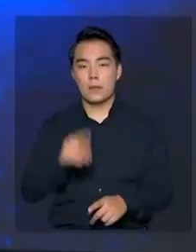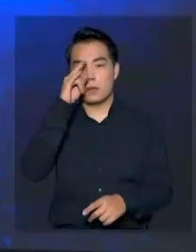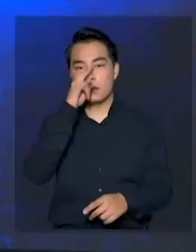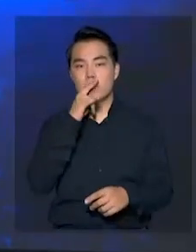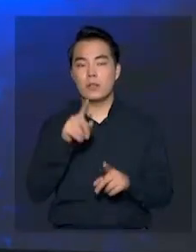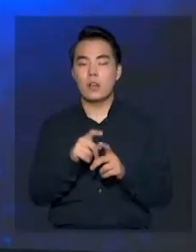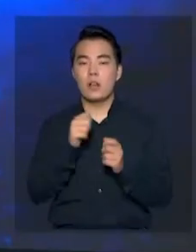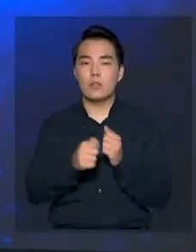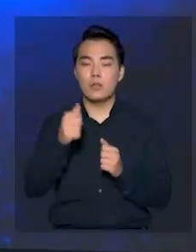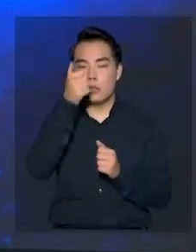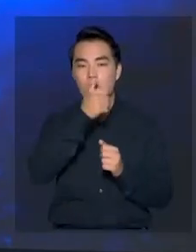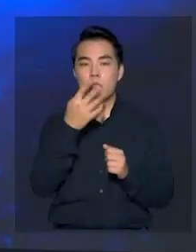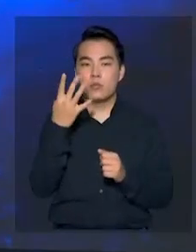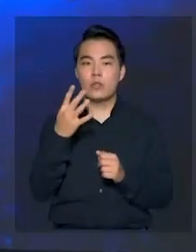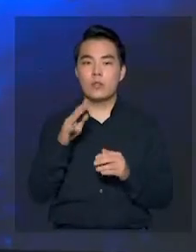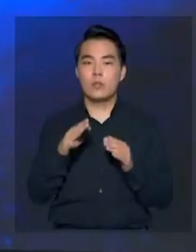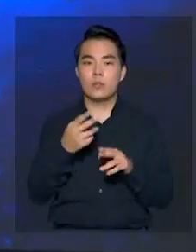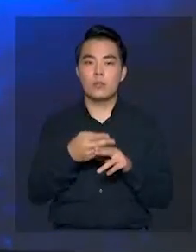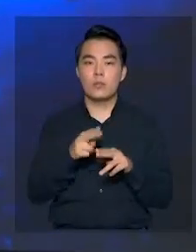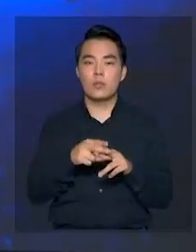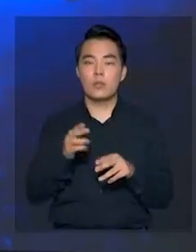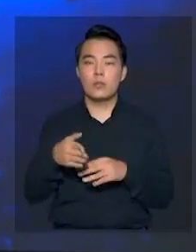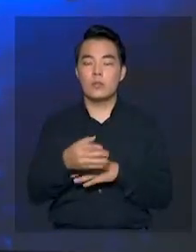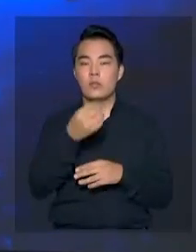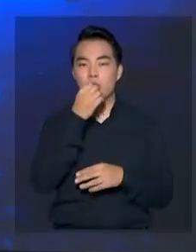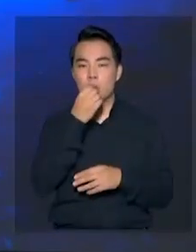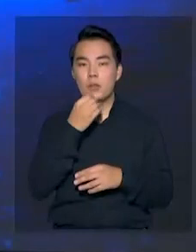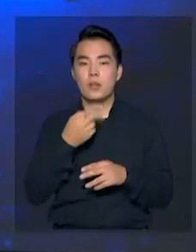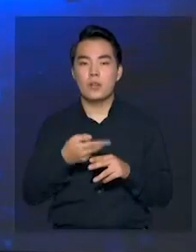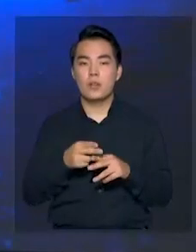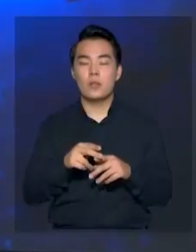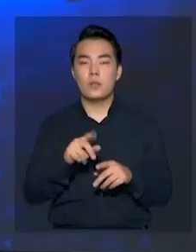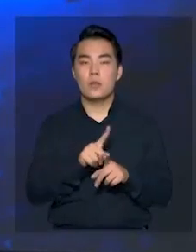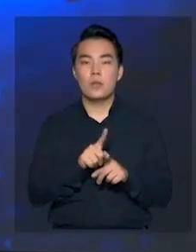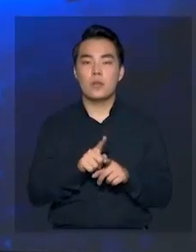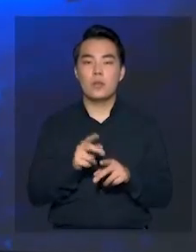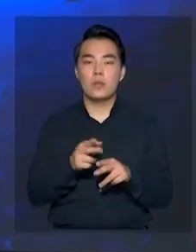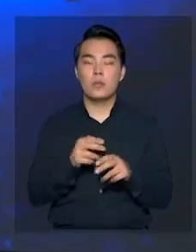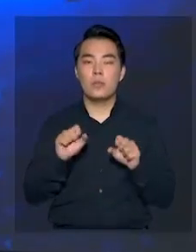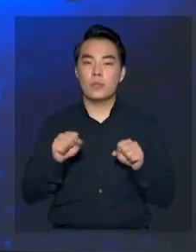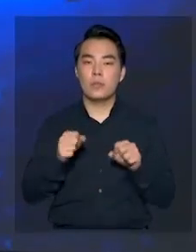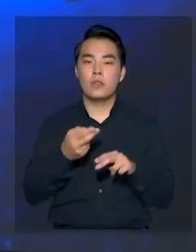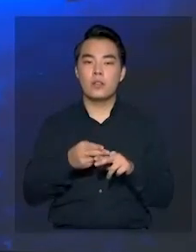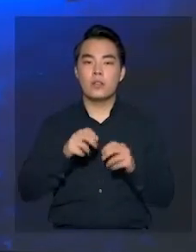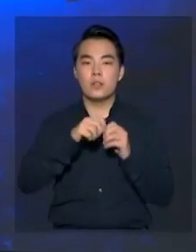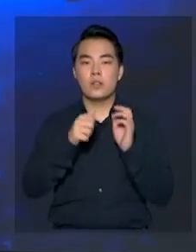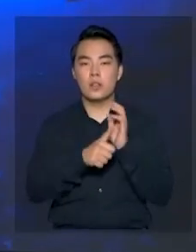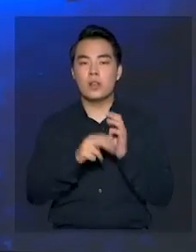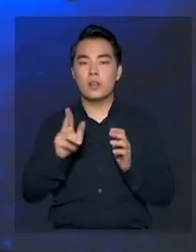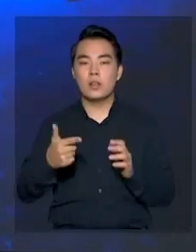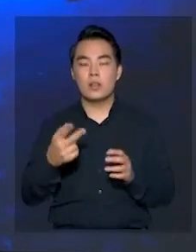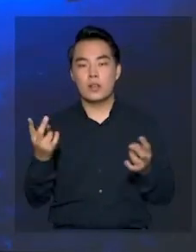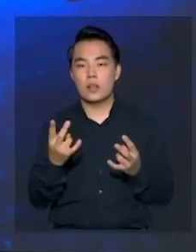Қазақстандықтар жыл сайын 4 келіге жетер жетпес балық жейталы. Дүниежүзілік денсаулық сақтау ұйымы бекіткен норма 16